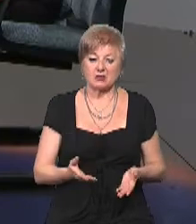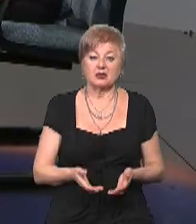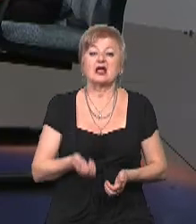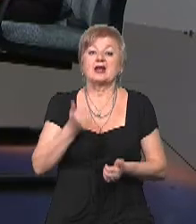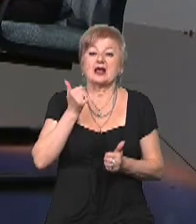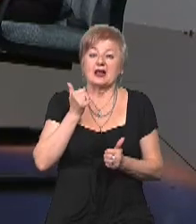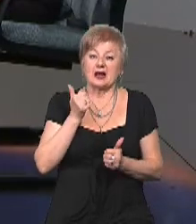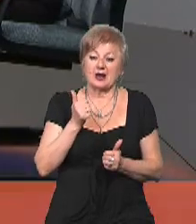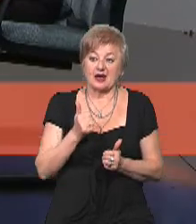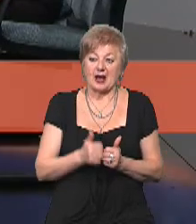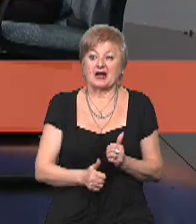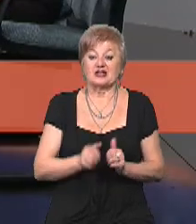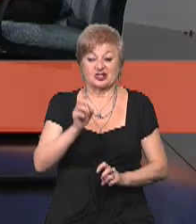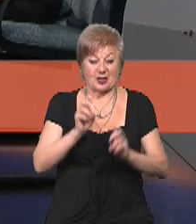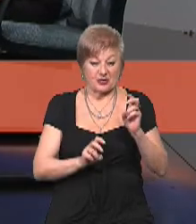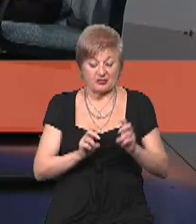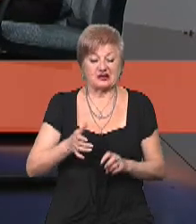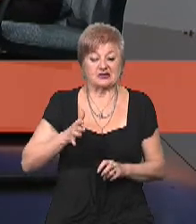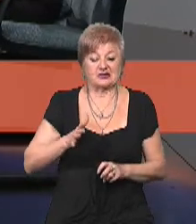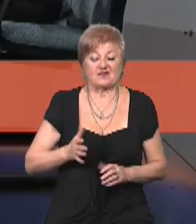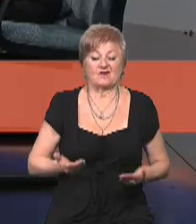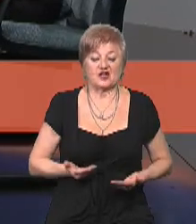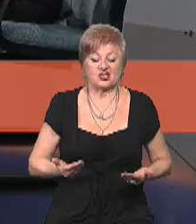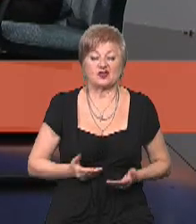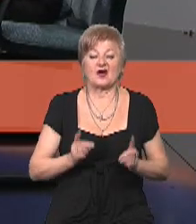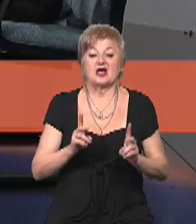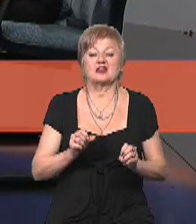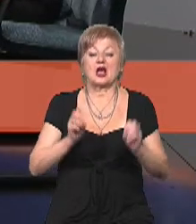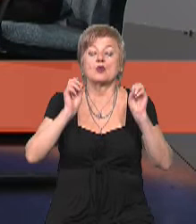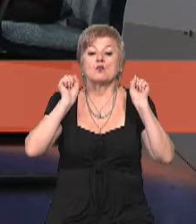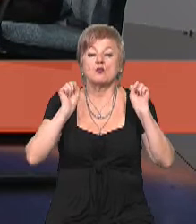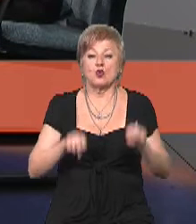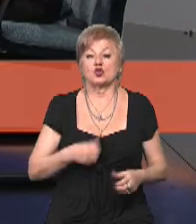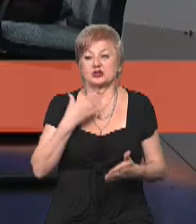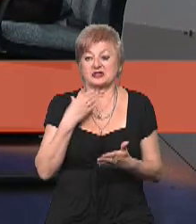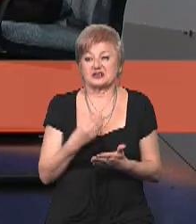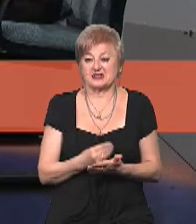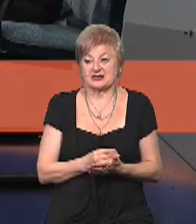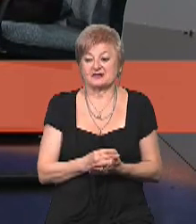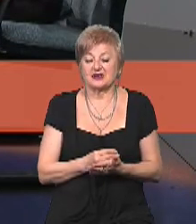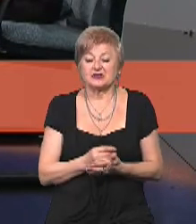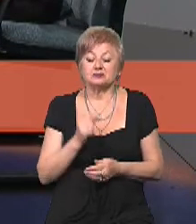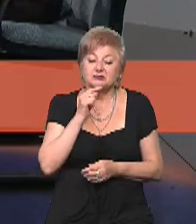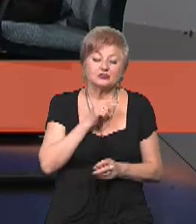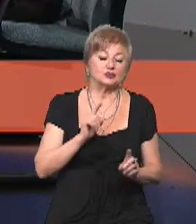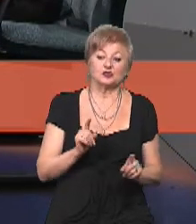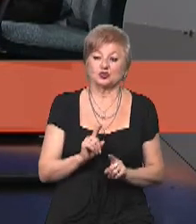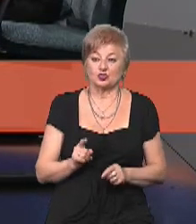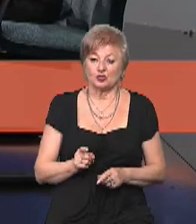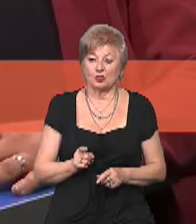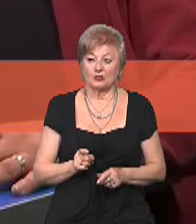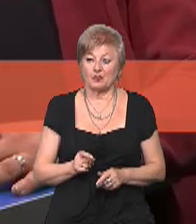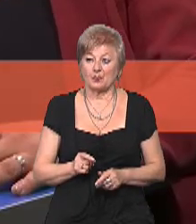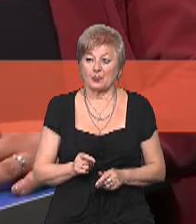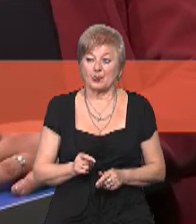каждый предприятие выживает как может за счет своих внутренних резервов, если они есть и на сегодняшний момент остаются.